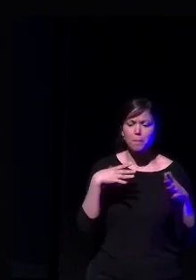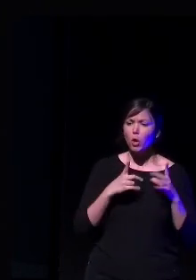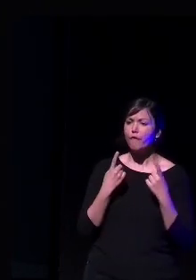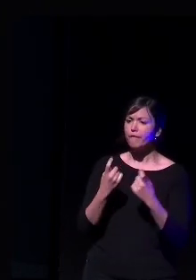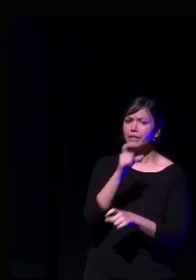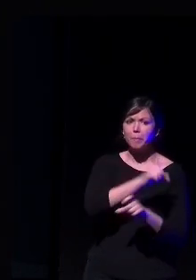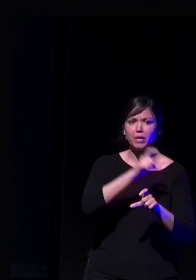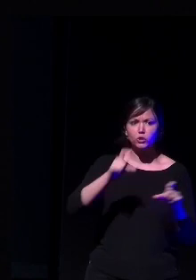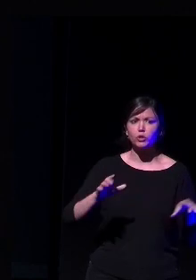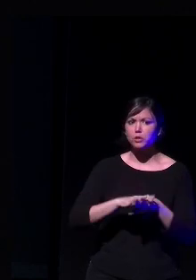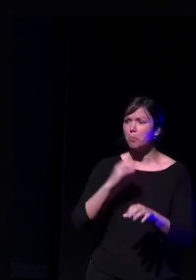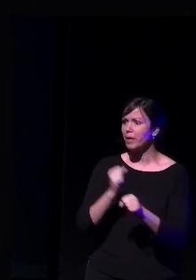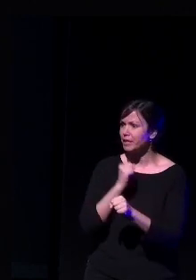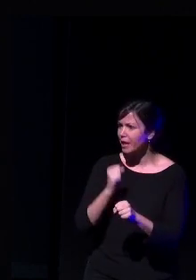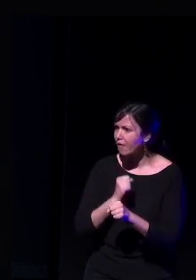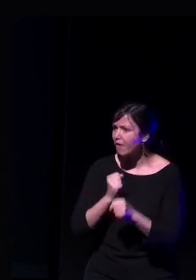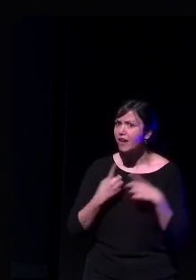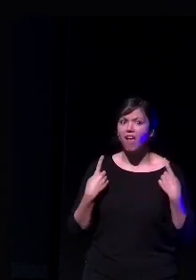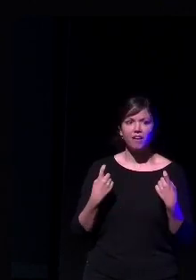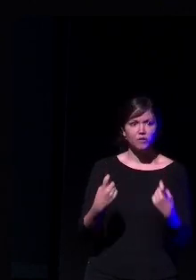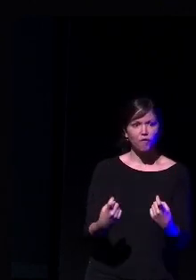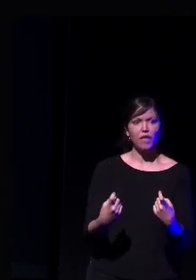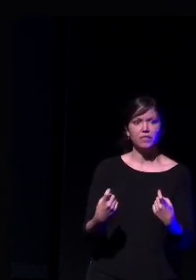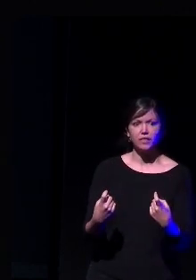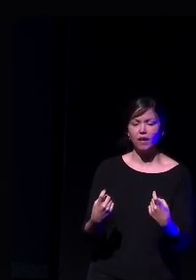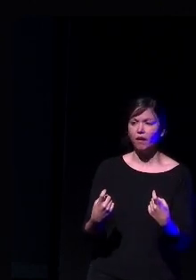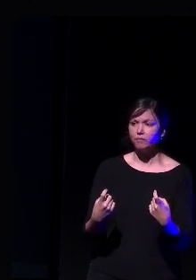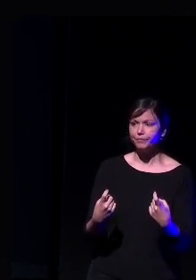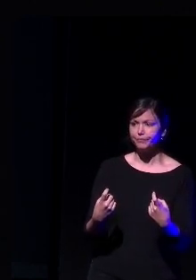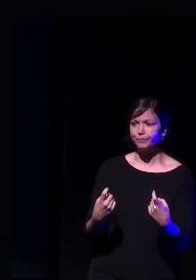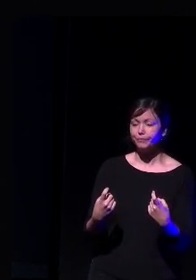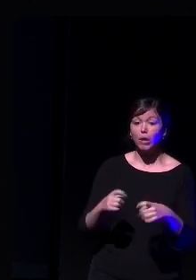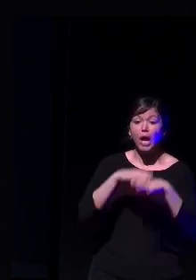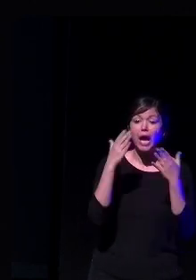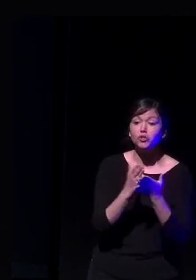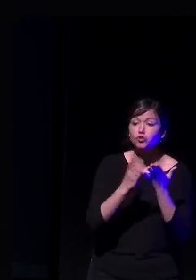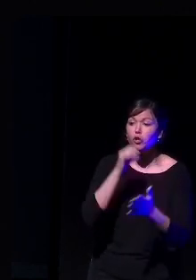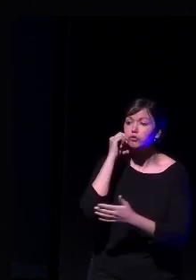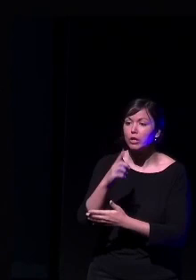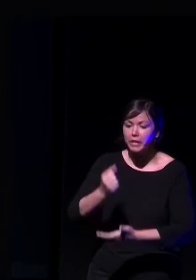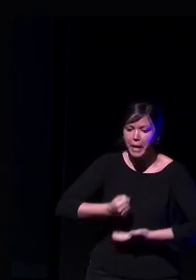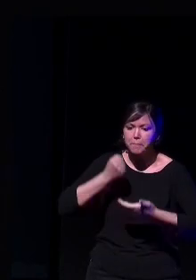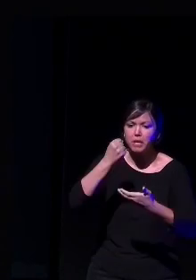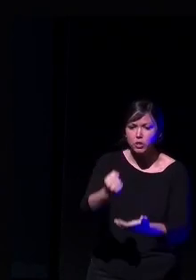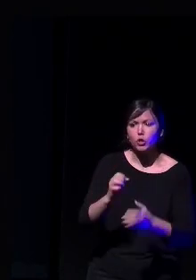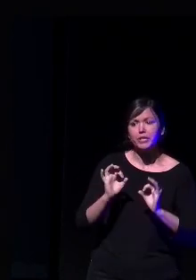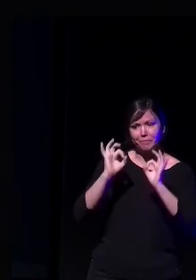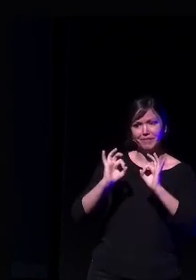per treballar. Ens falta més inversió a l'Escola d'Hostaleria Girona i segurament de